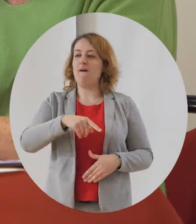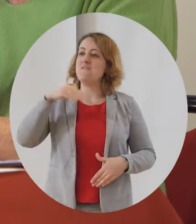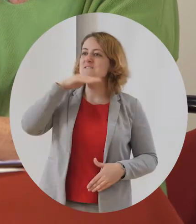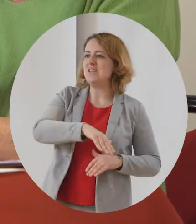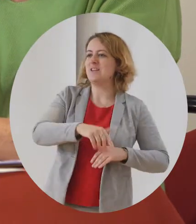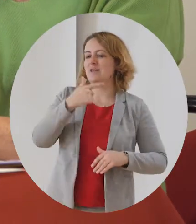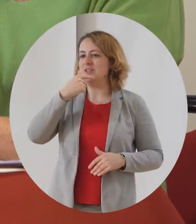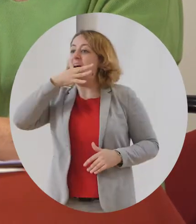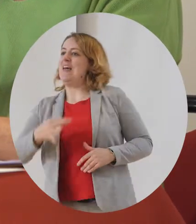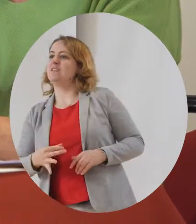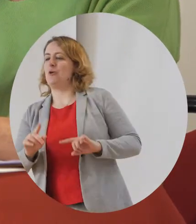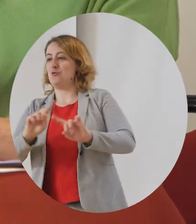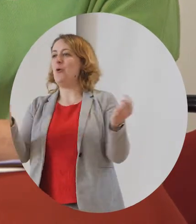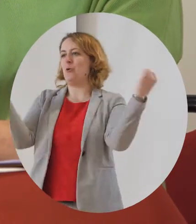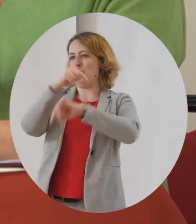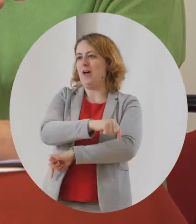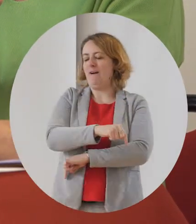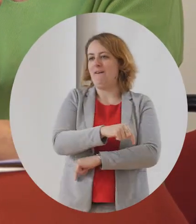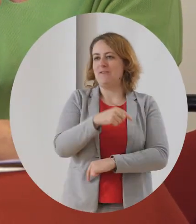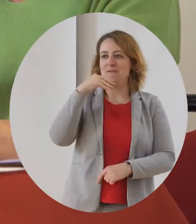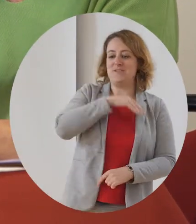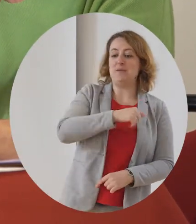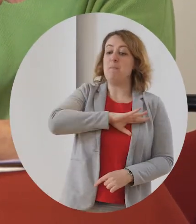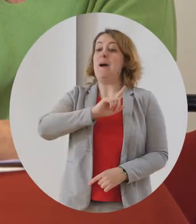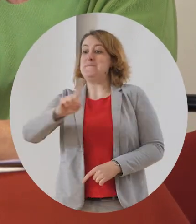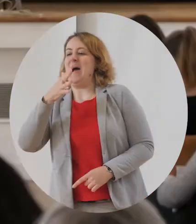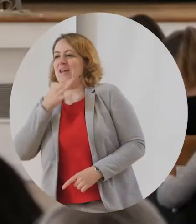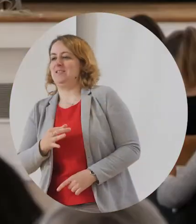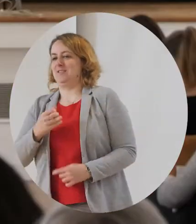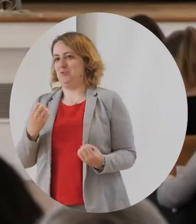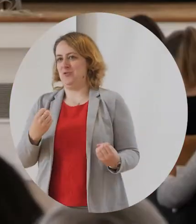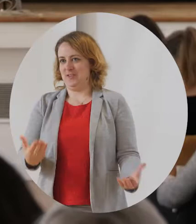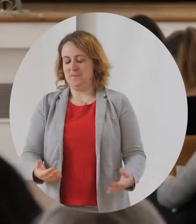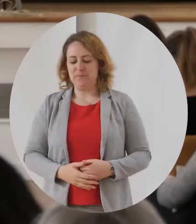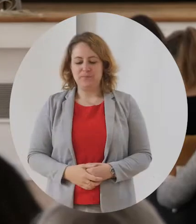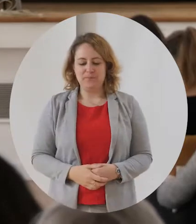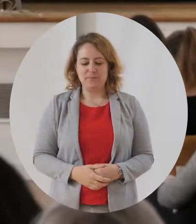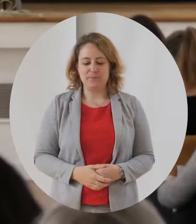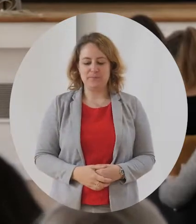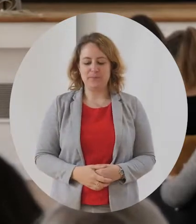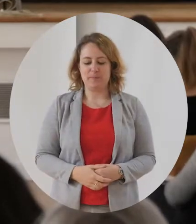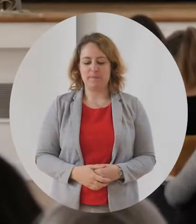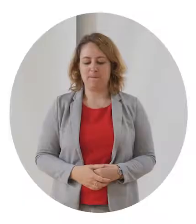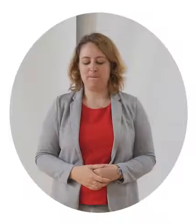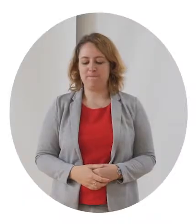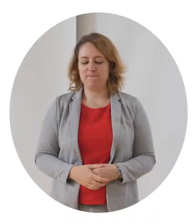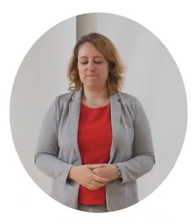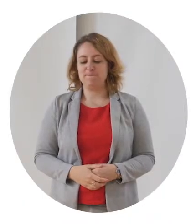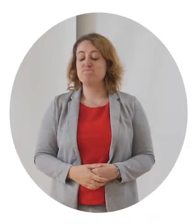n'est pas parce qu'ils sont à l'aise qu'ils le font, c'est le contraire. Donc il faut vraiment être Et